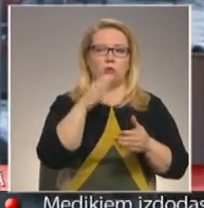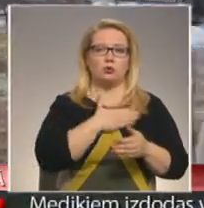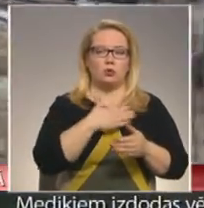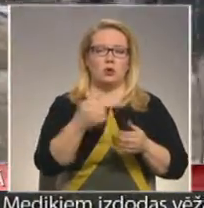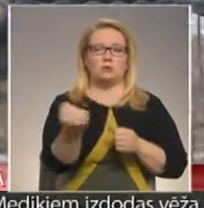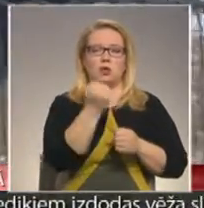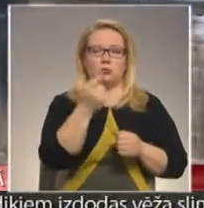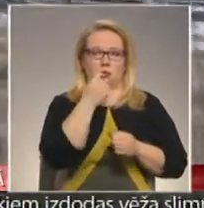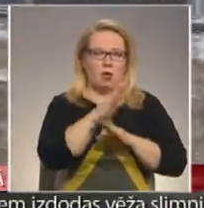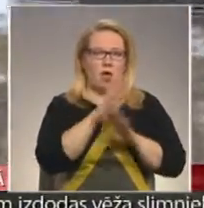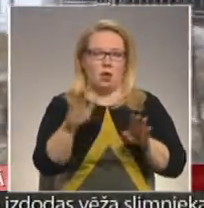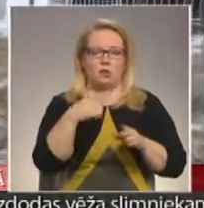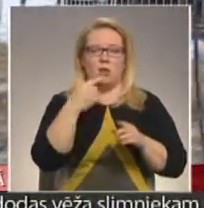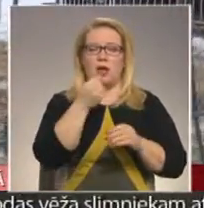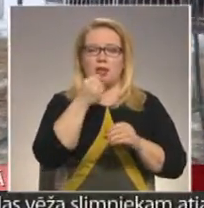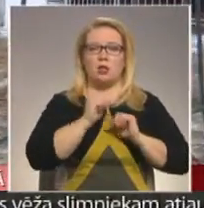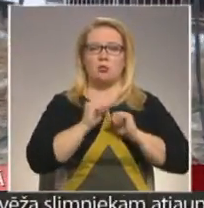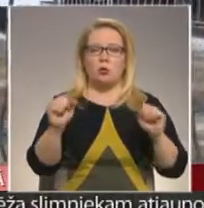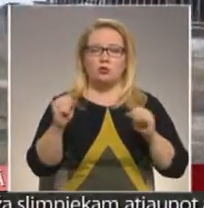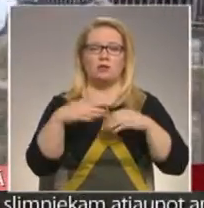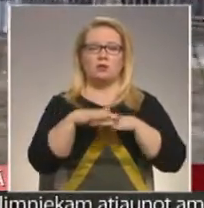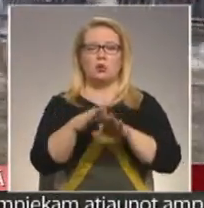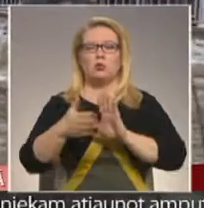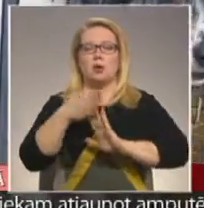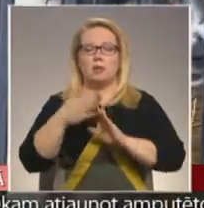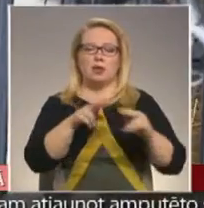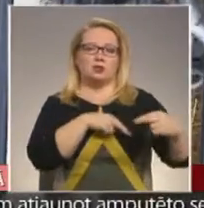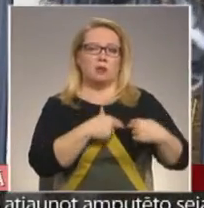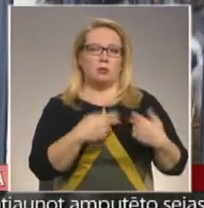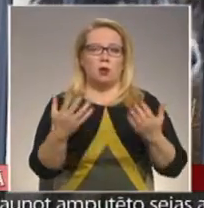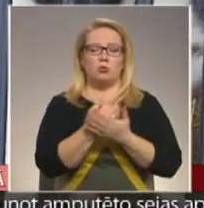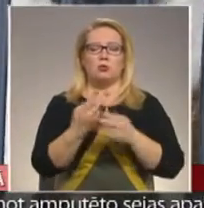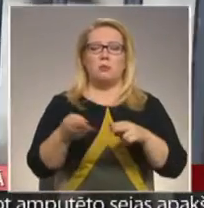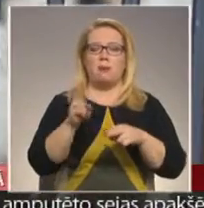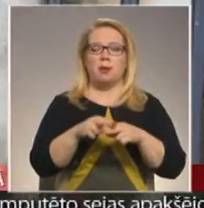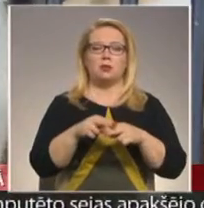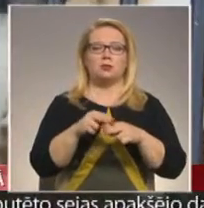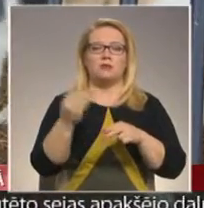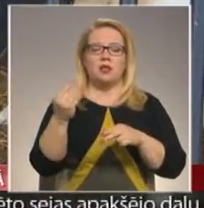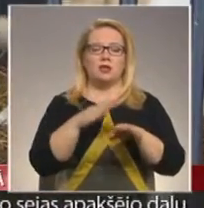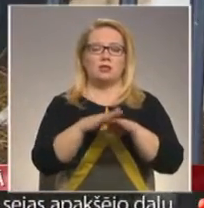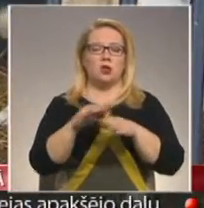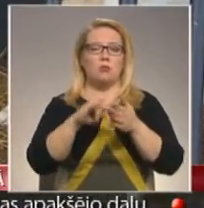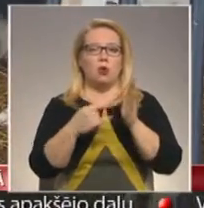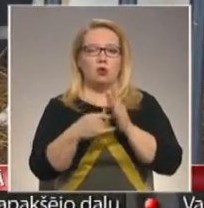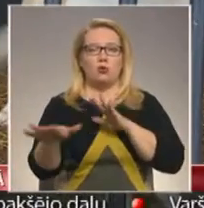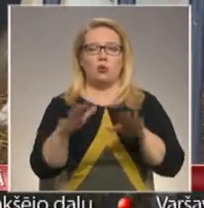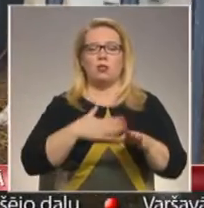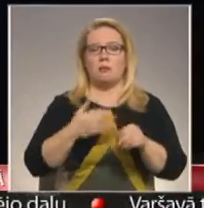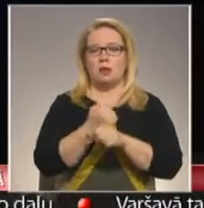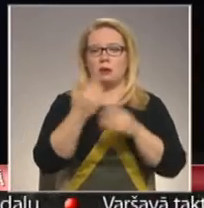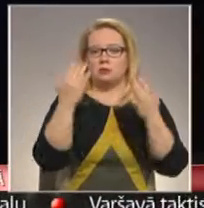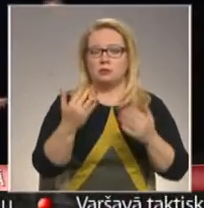neēd. Ēdiena nodrošināšanai un infrastruktūras uzlabošanai biedrība gūst papildus finansējumu īstenojot projektus un organizējot labdarības